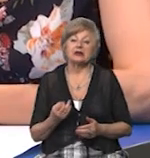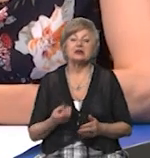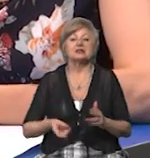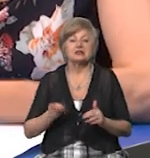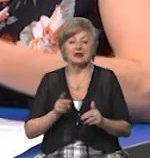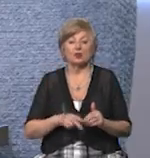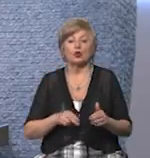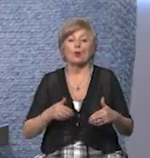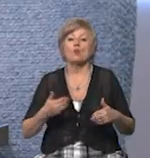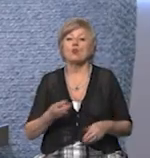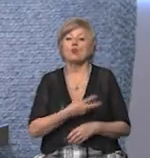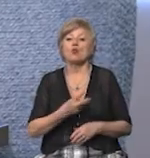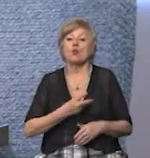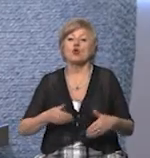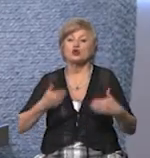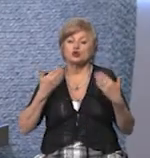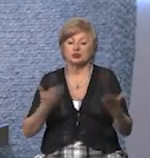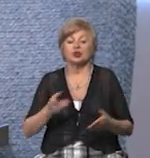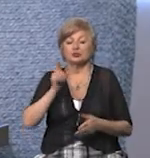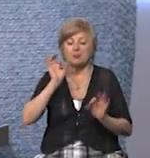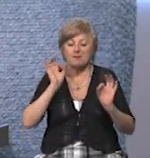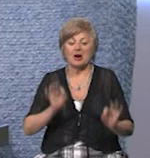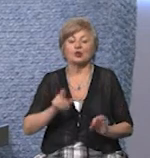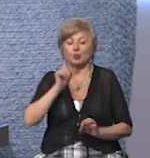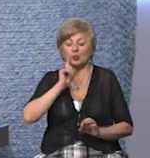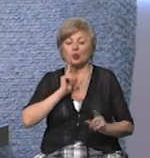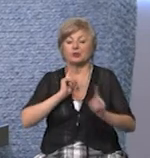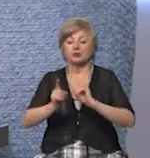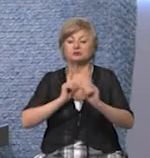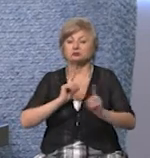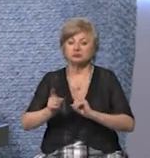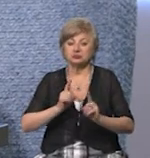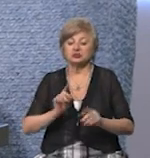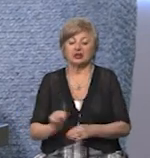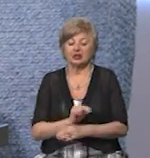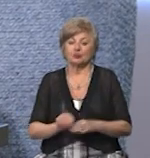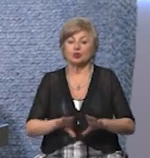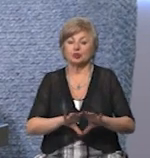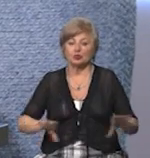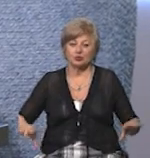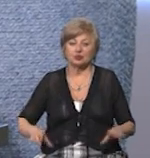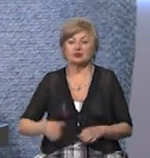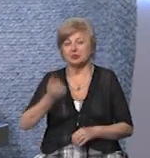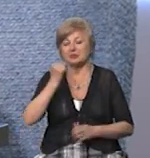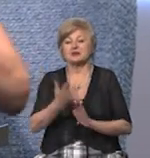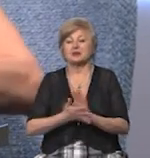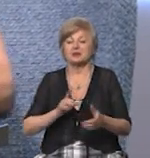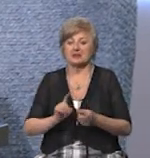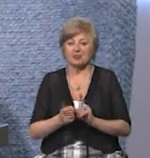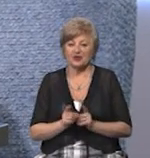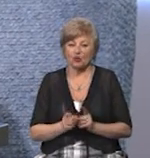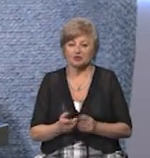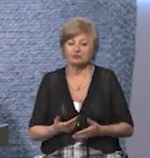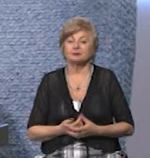завершимо побажанням вільного руху, плідної такої мобільної комунікації. І подякую Галині Воротнікової, яка